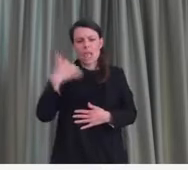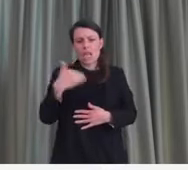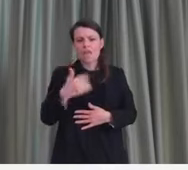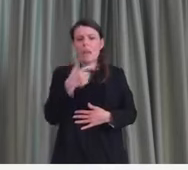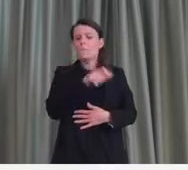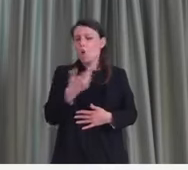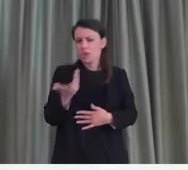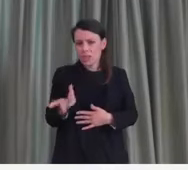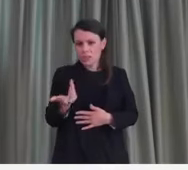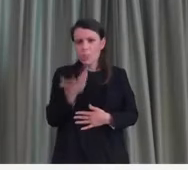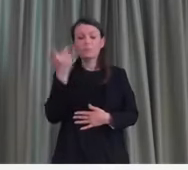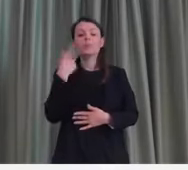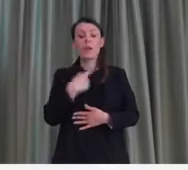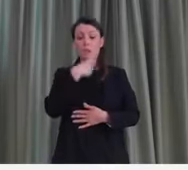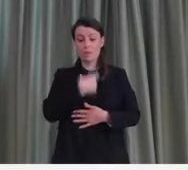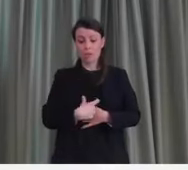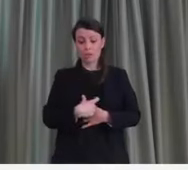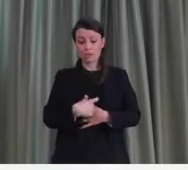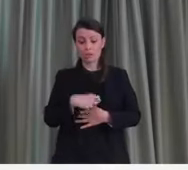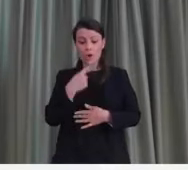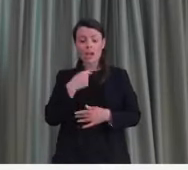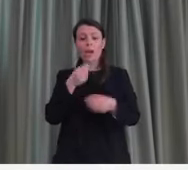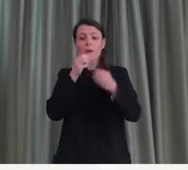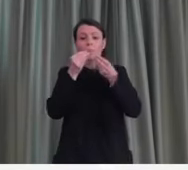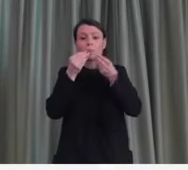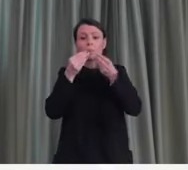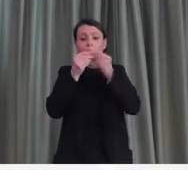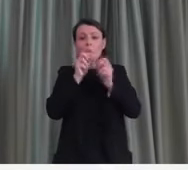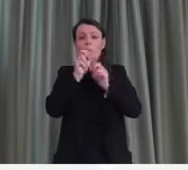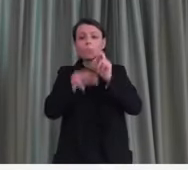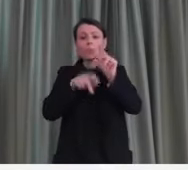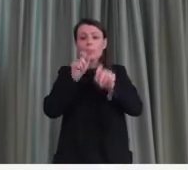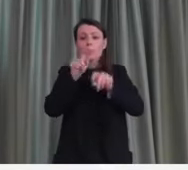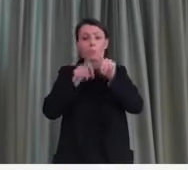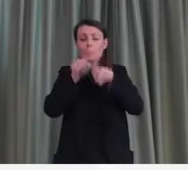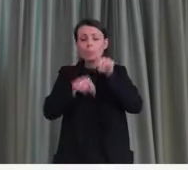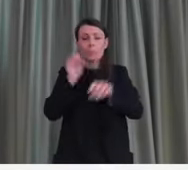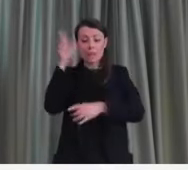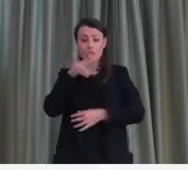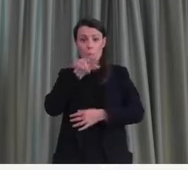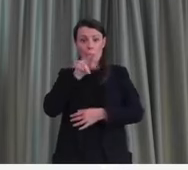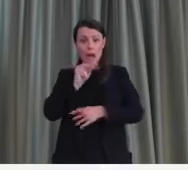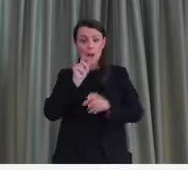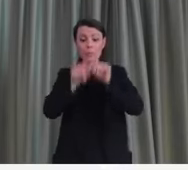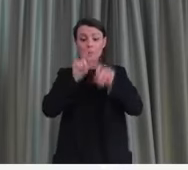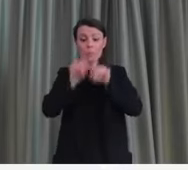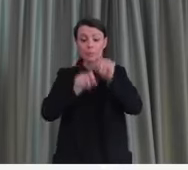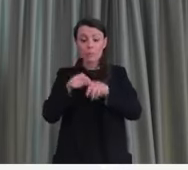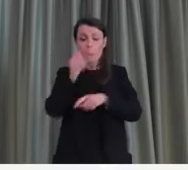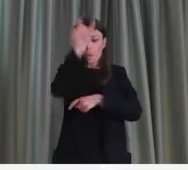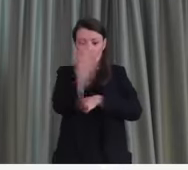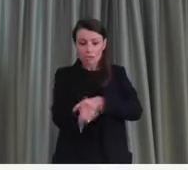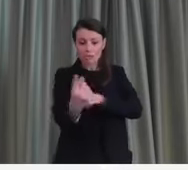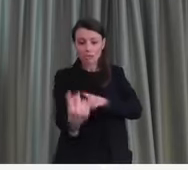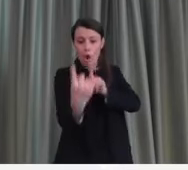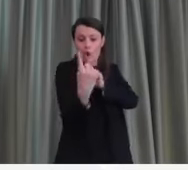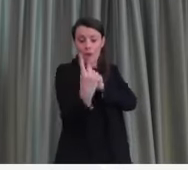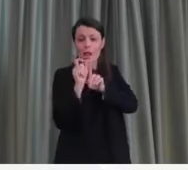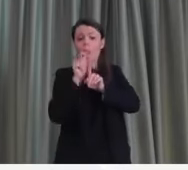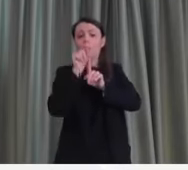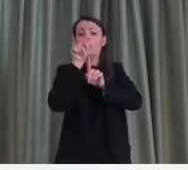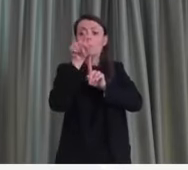oppure gocciolino gli spunti possa nel parlare arrivare a qualcun altro se però come speri come dovremmo abituarci tutti